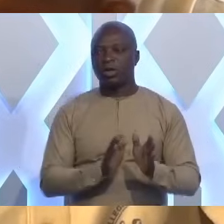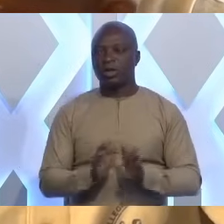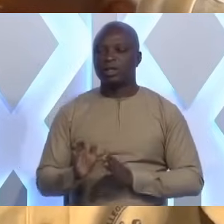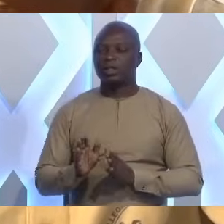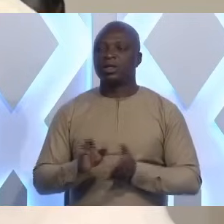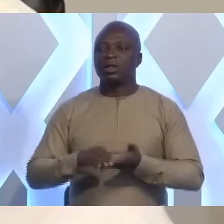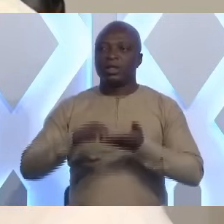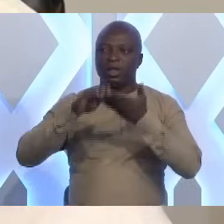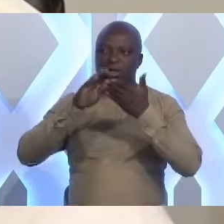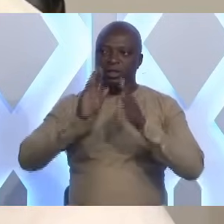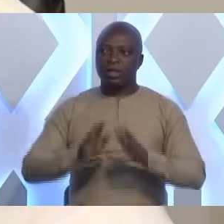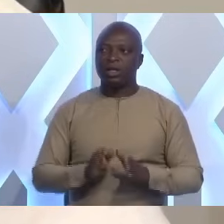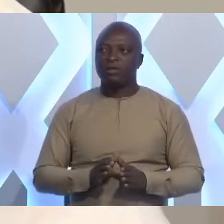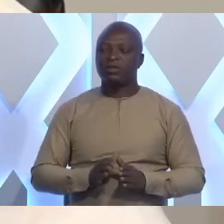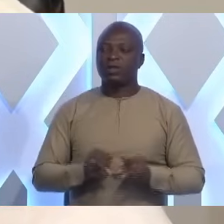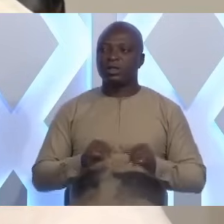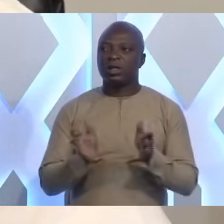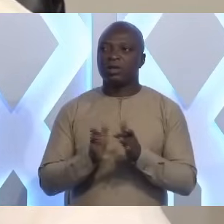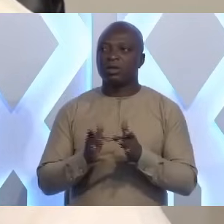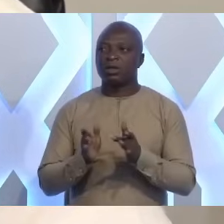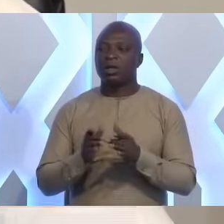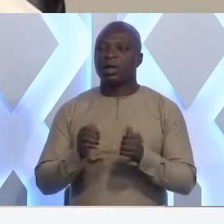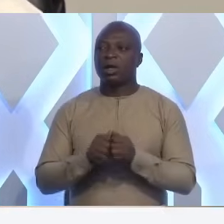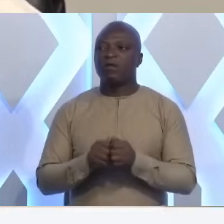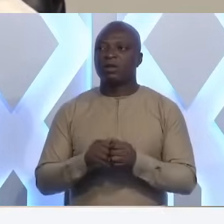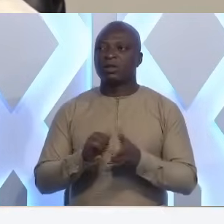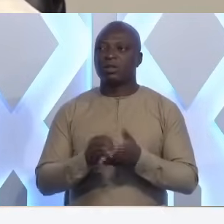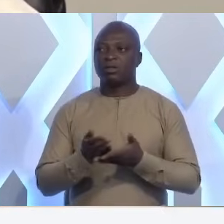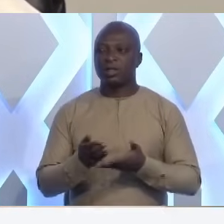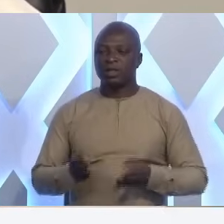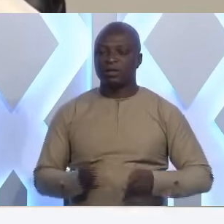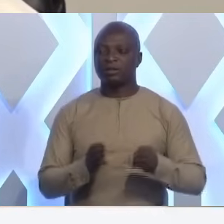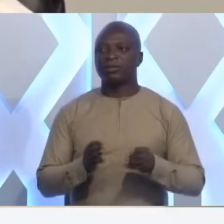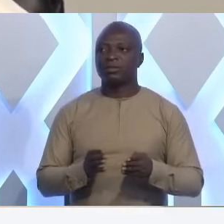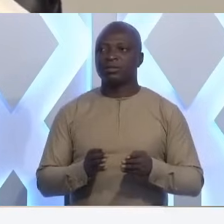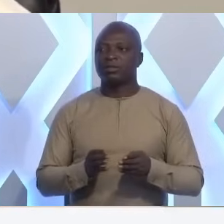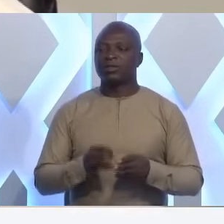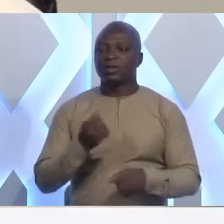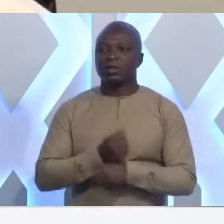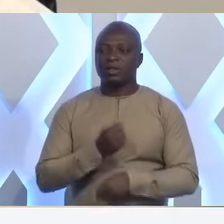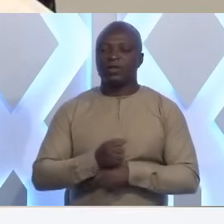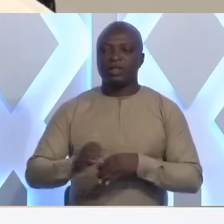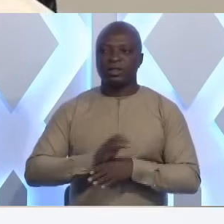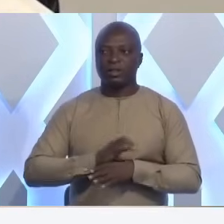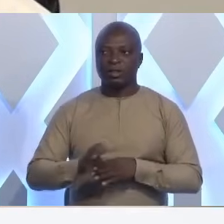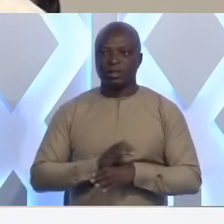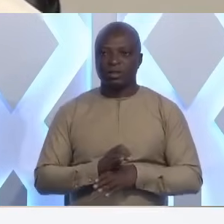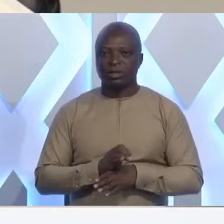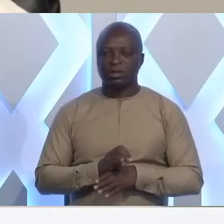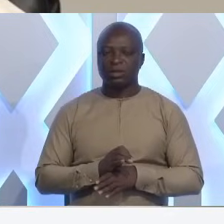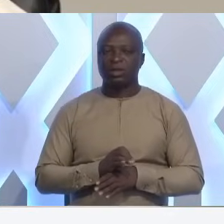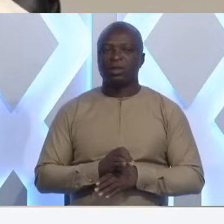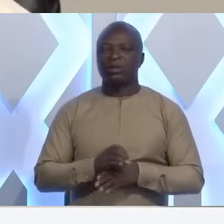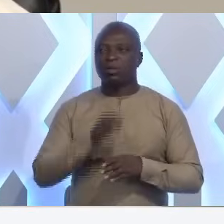élèves sont restés en contact avec la matière, l'école, le travail, les exercices, parce qu'on ne les a pas